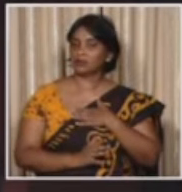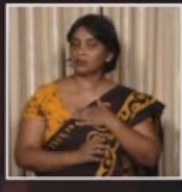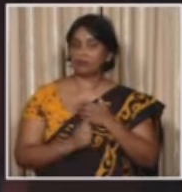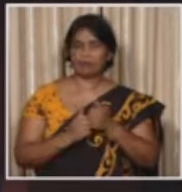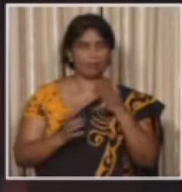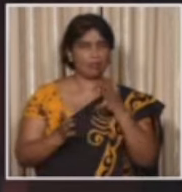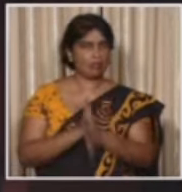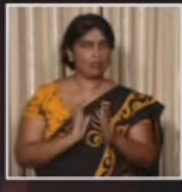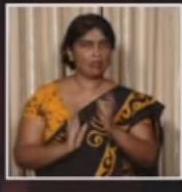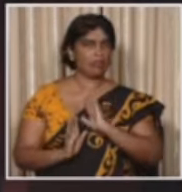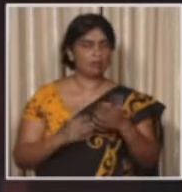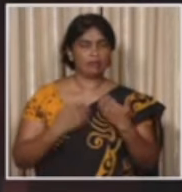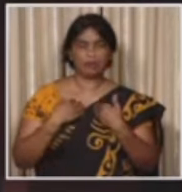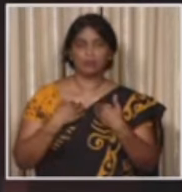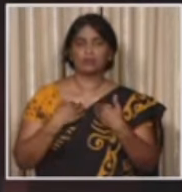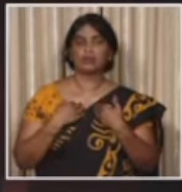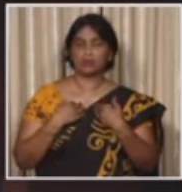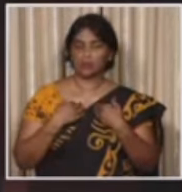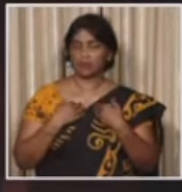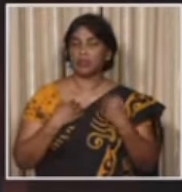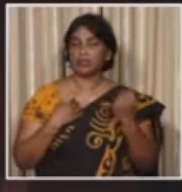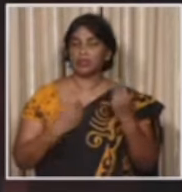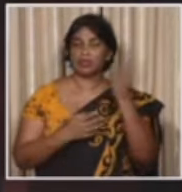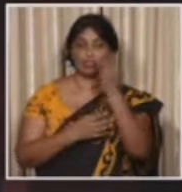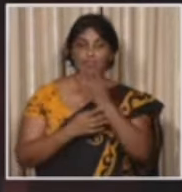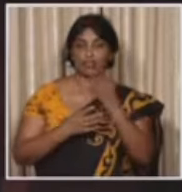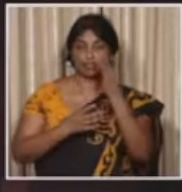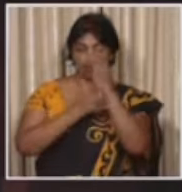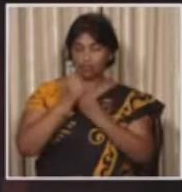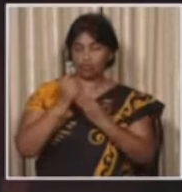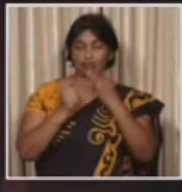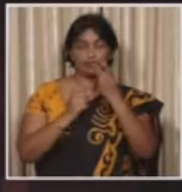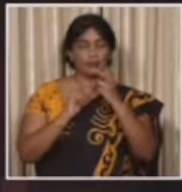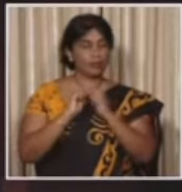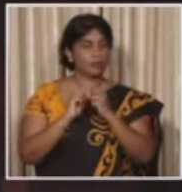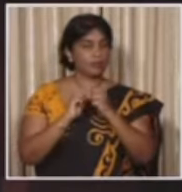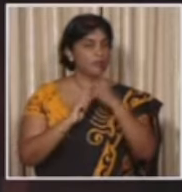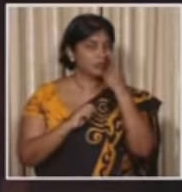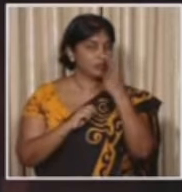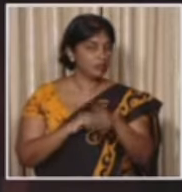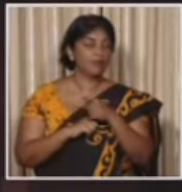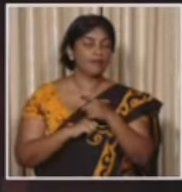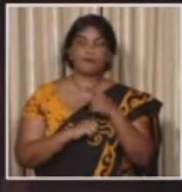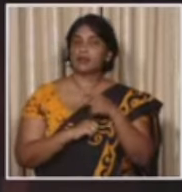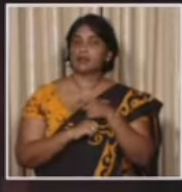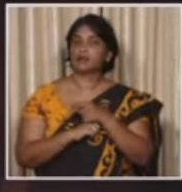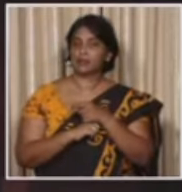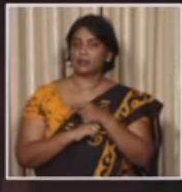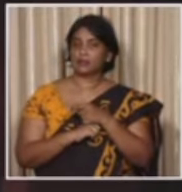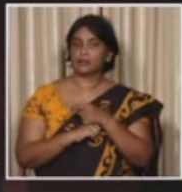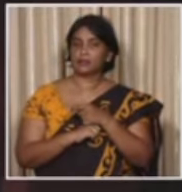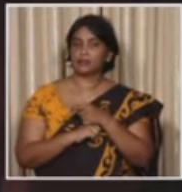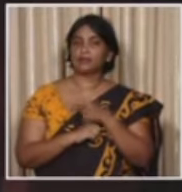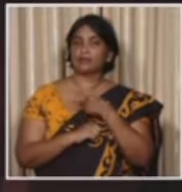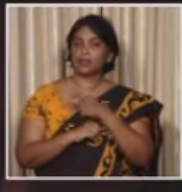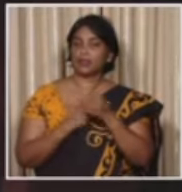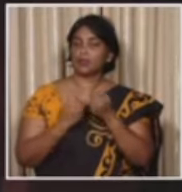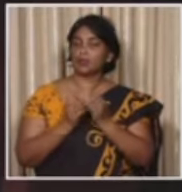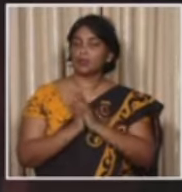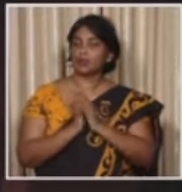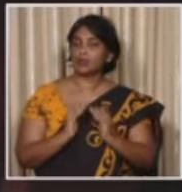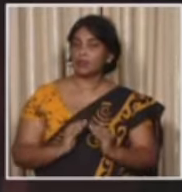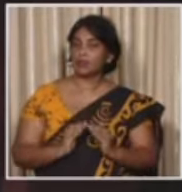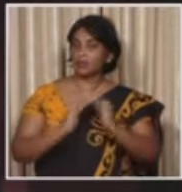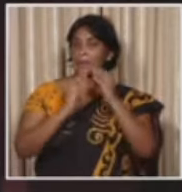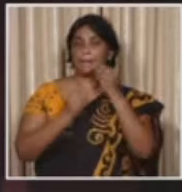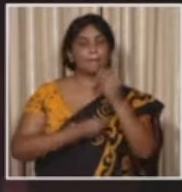තුළ නොව අර ත්‍රිත්ව ඛේදවාචකය මුල්වීම තුළ, ඒ තමන් ගොඩනගපු